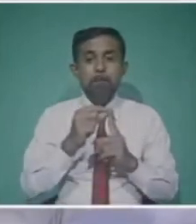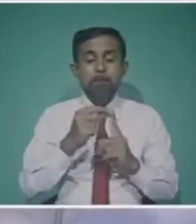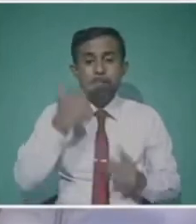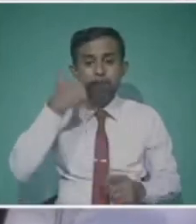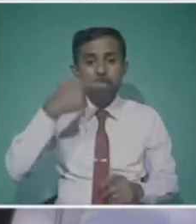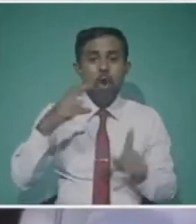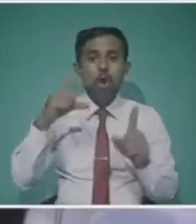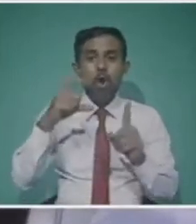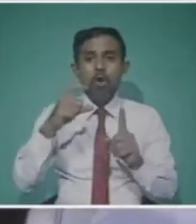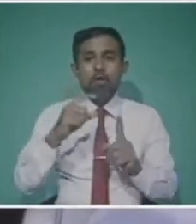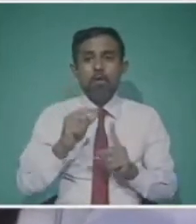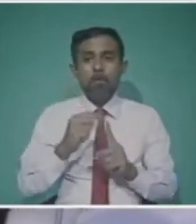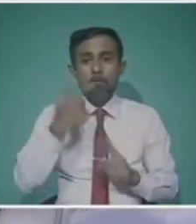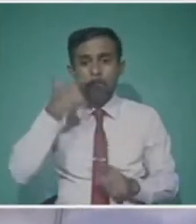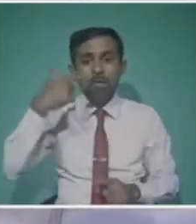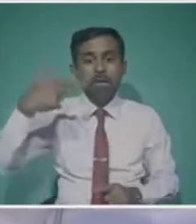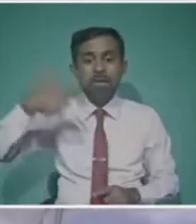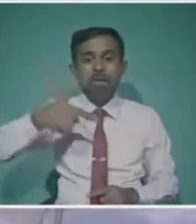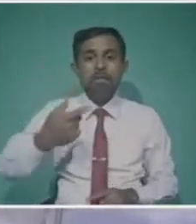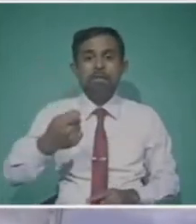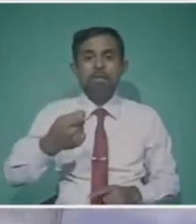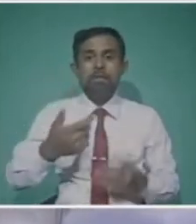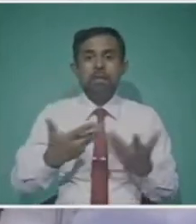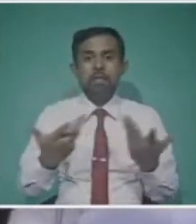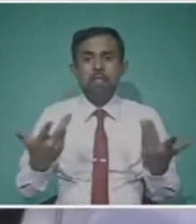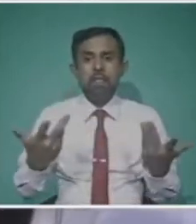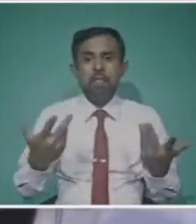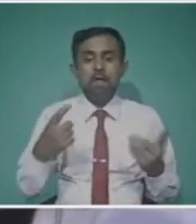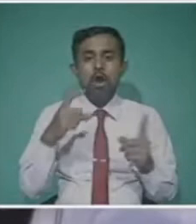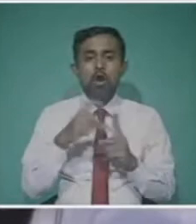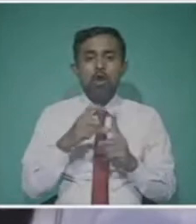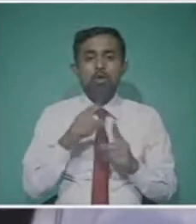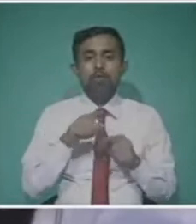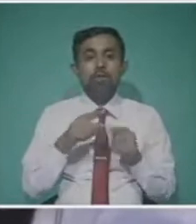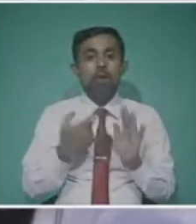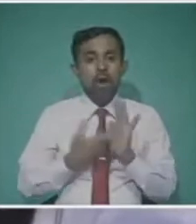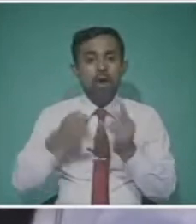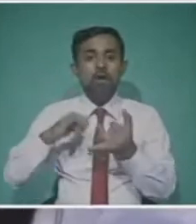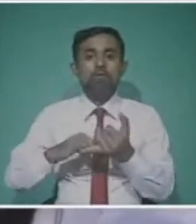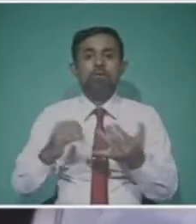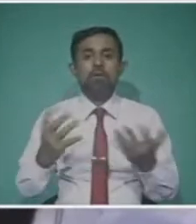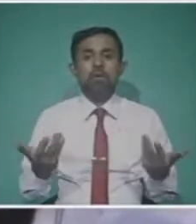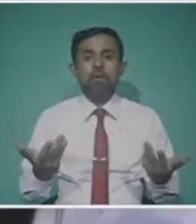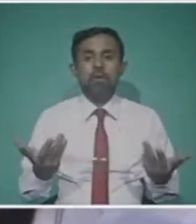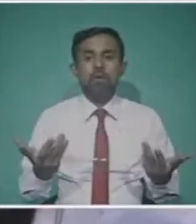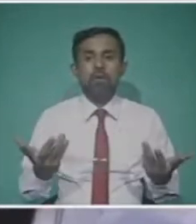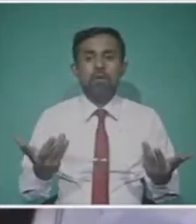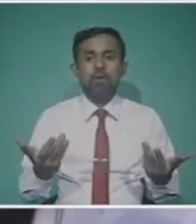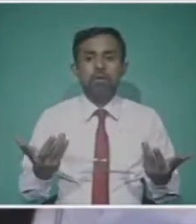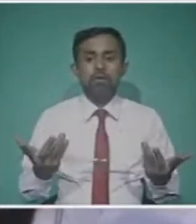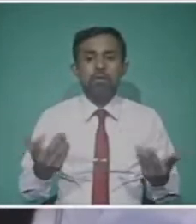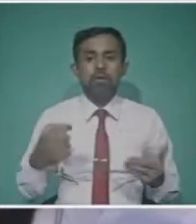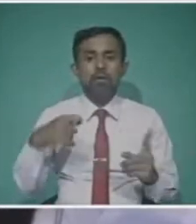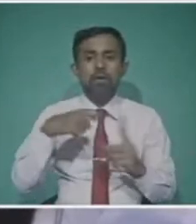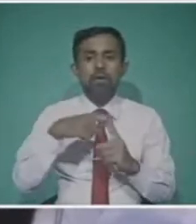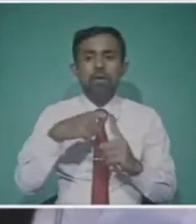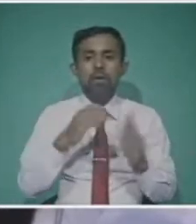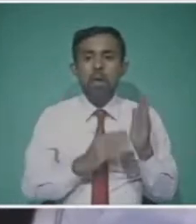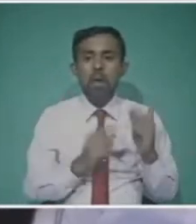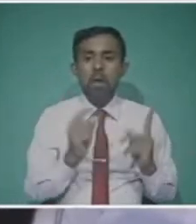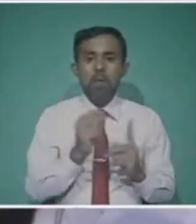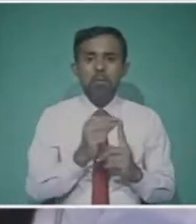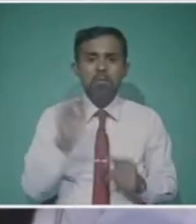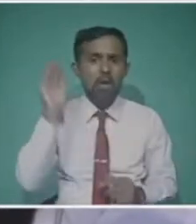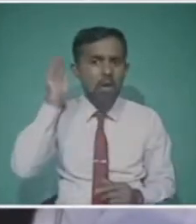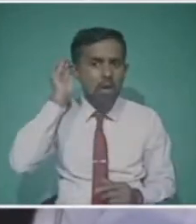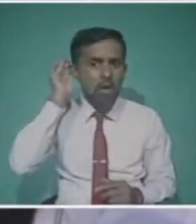ඩොලර් ගේන්න මේ තෙල් ගේන්න සල්ලි නෑ කියලා. ඩොලර් විතරක් නෙමෙයි රුපියලුත් නෑ කියලා. කාංචන මහත්මයාගෙන් මම